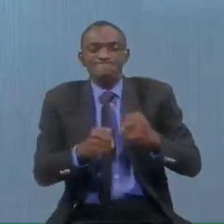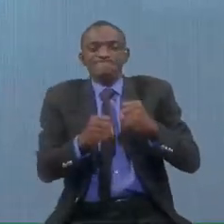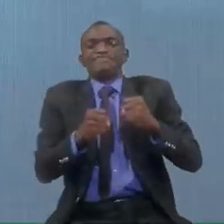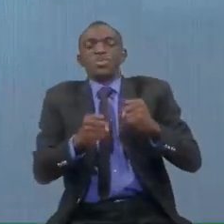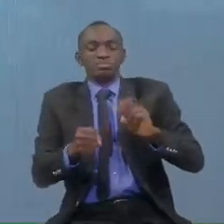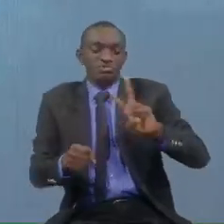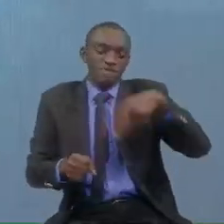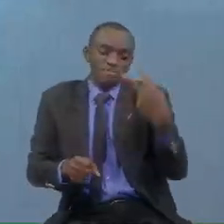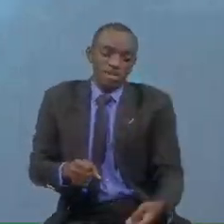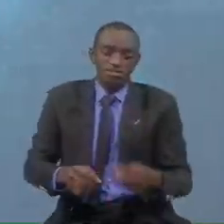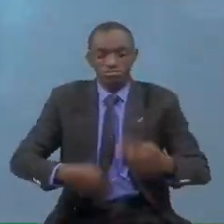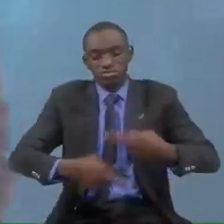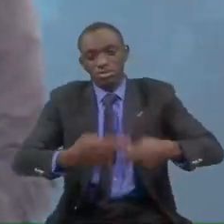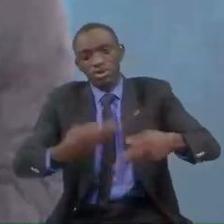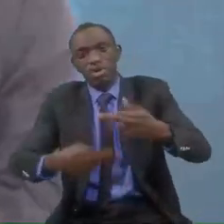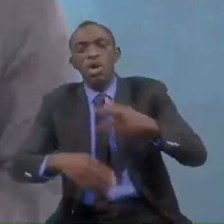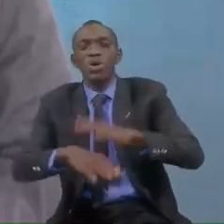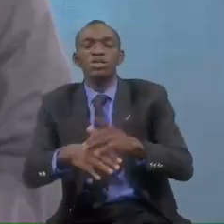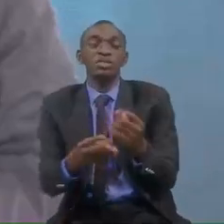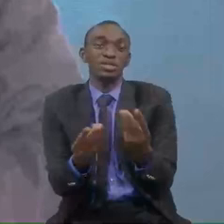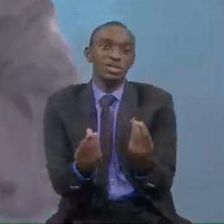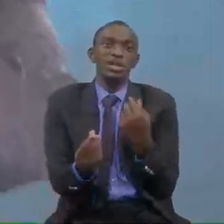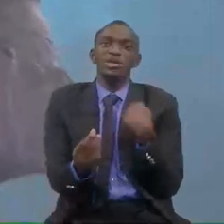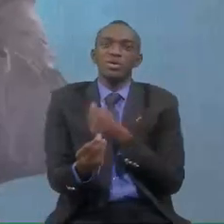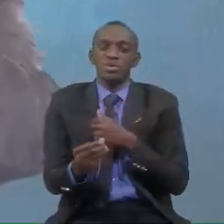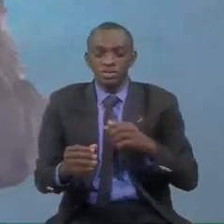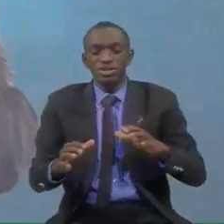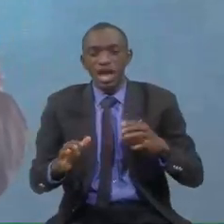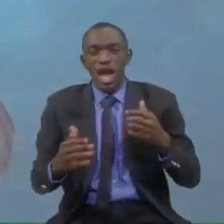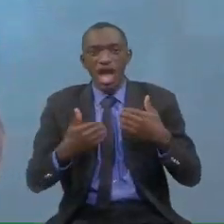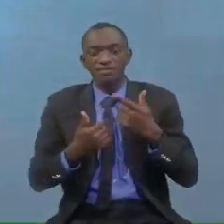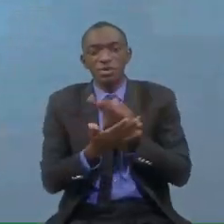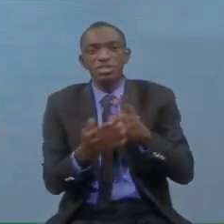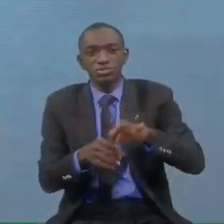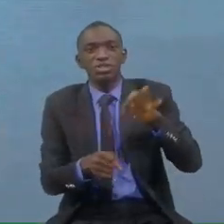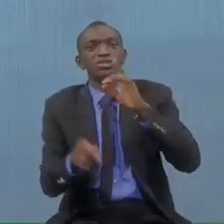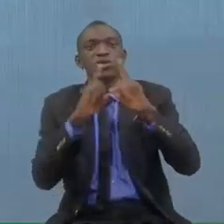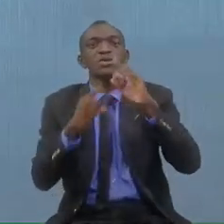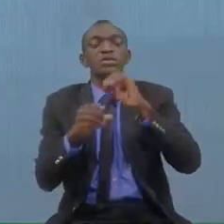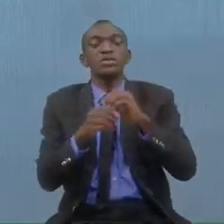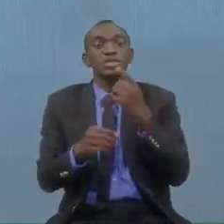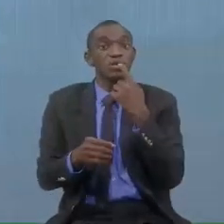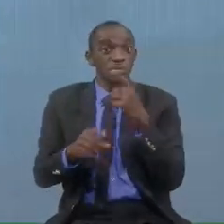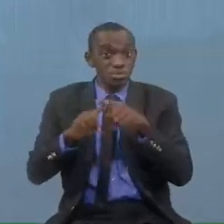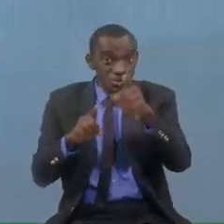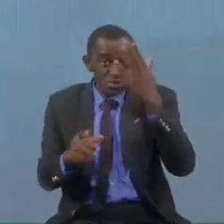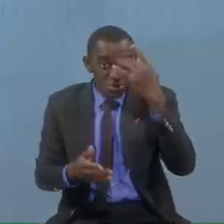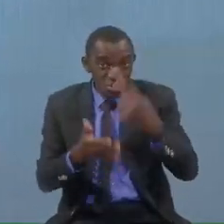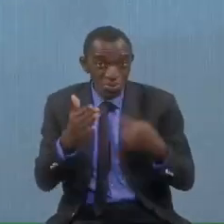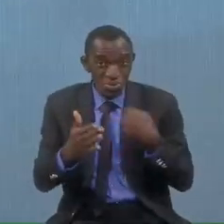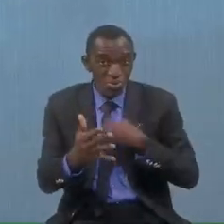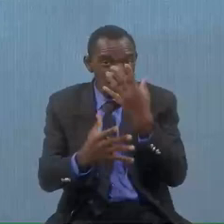on se prosterne par terre, on démontre qu'on a le Saint-Esprit, qu'on parle en langue. Mais vous savez, ce don